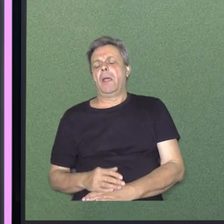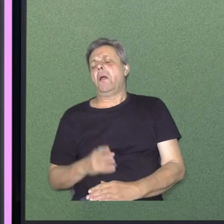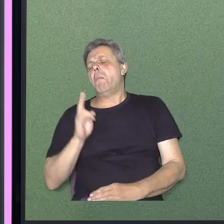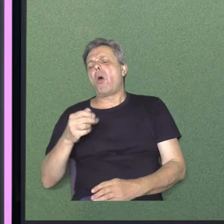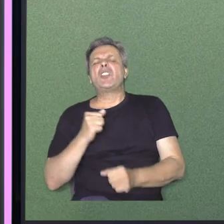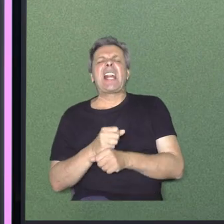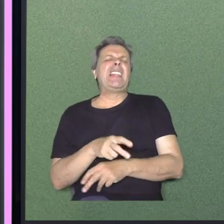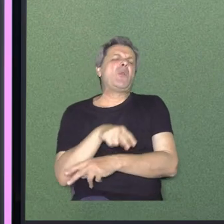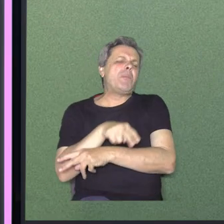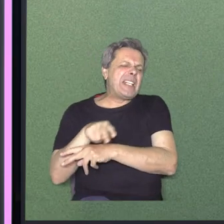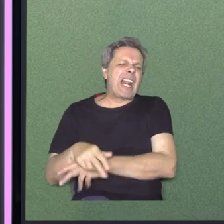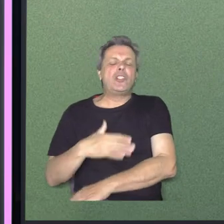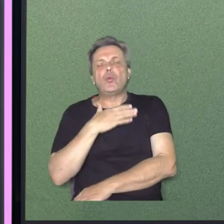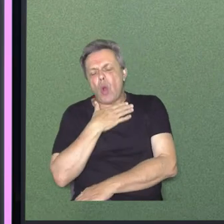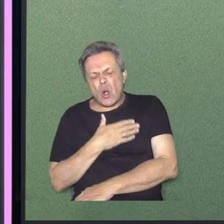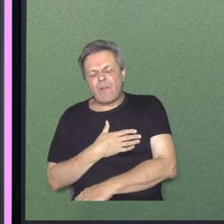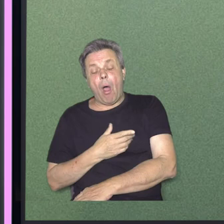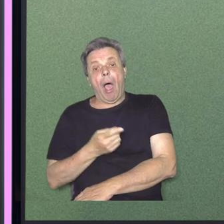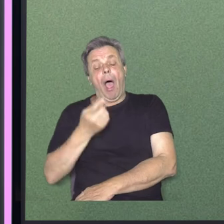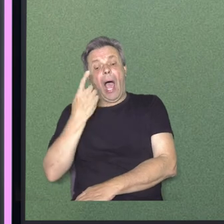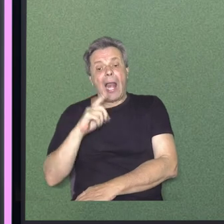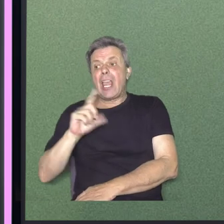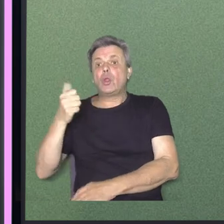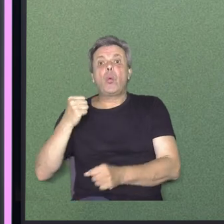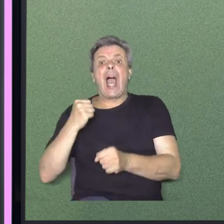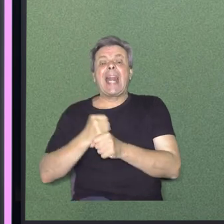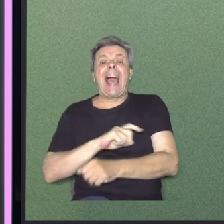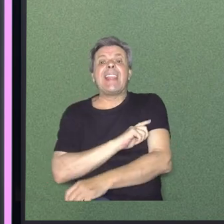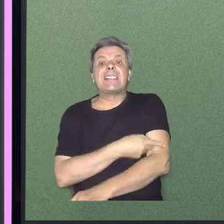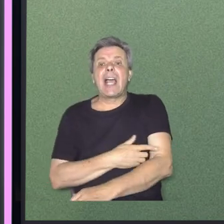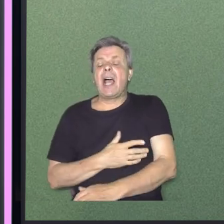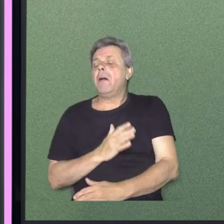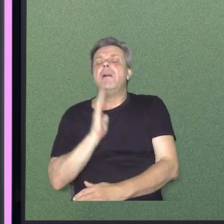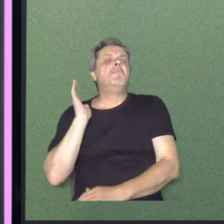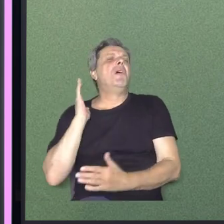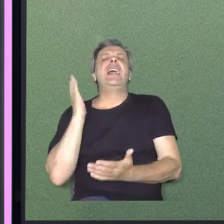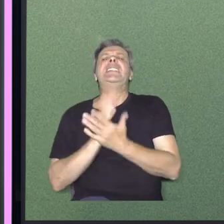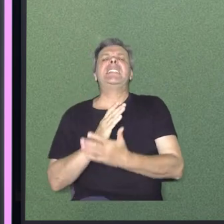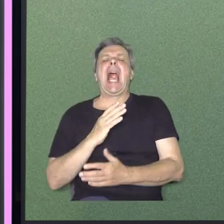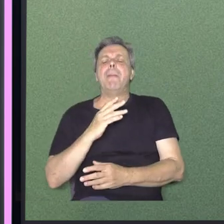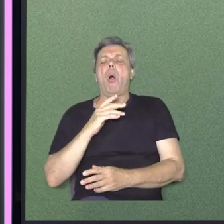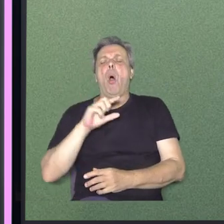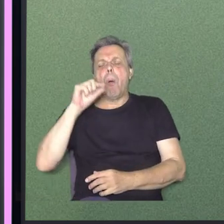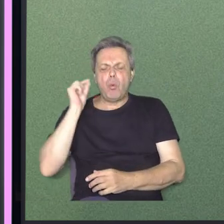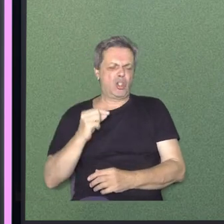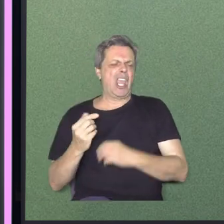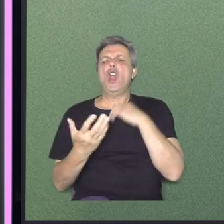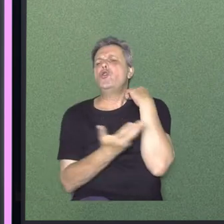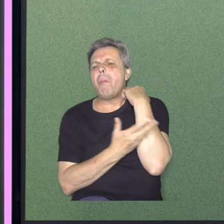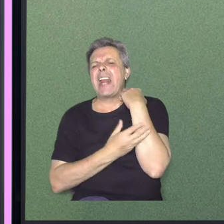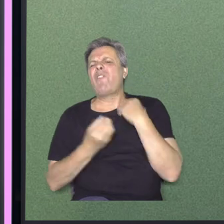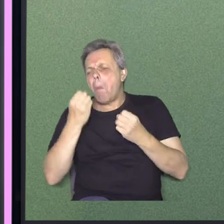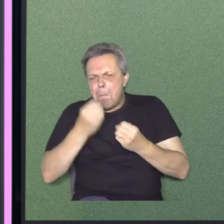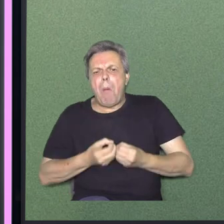mogla se u administraciji, u školstvu i tako, ali druga radna snaga su bila muška, šumarstvo, poljoprivreda